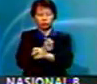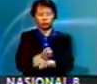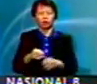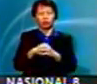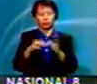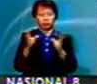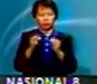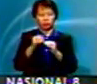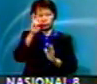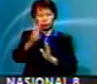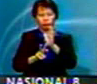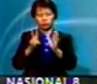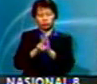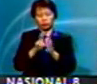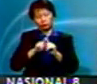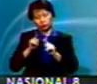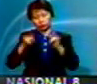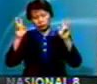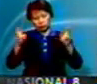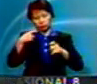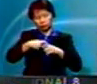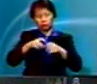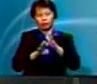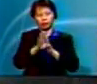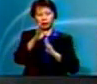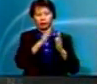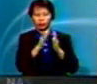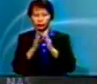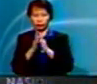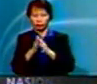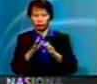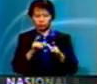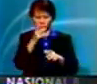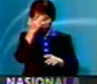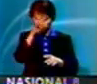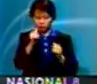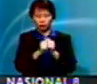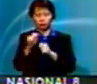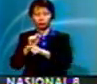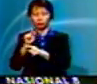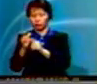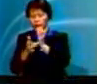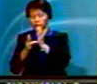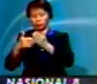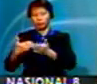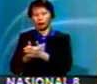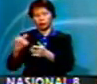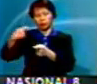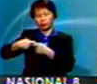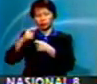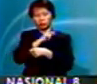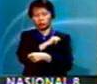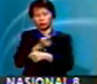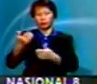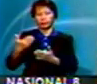Dalam pertemuan hampir 2 jam itu, pelbagai isu berkaitan pembangunan bandar bergrid pintar dan penggunaan teknologi terkini berkaitan tenaga